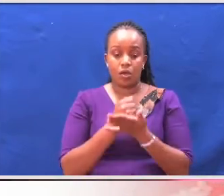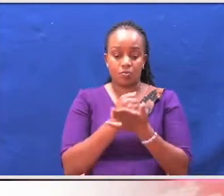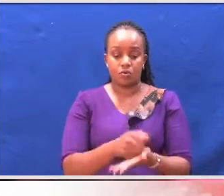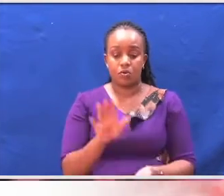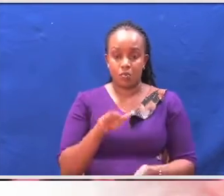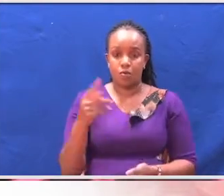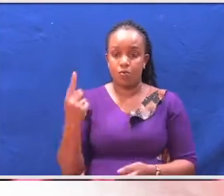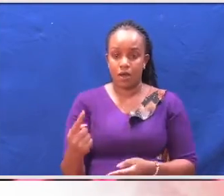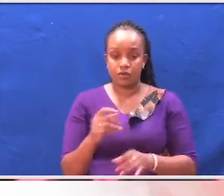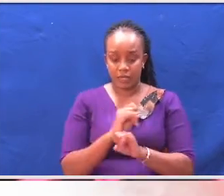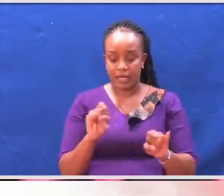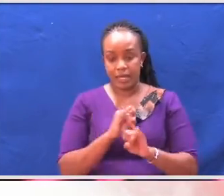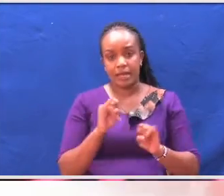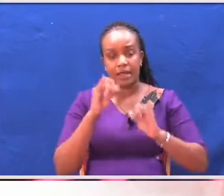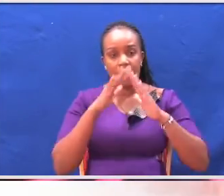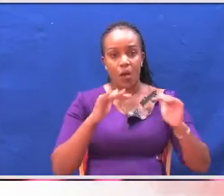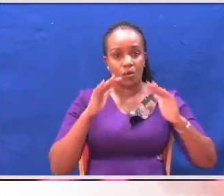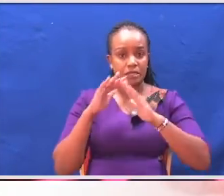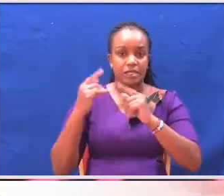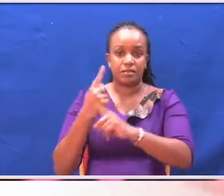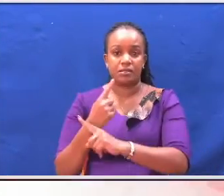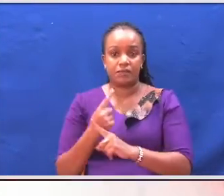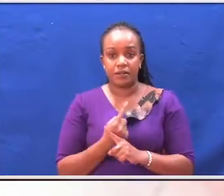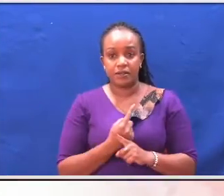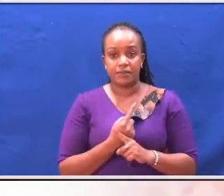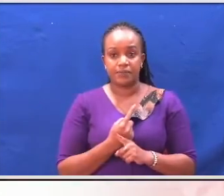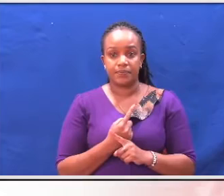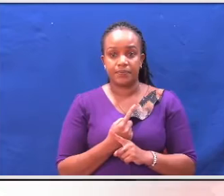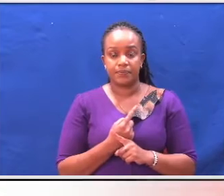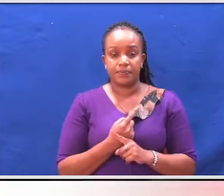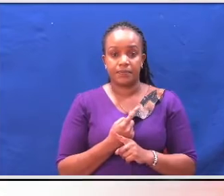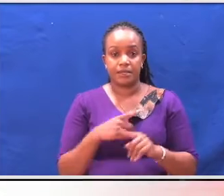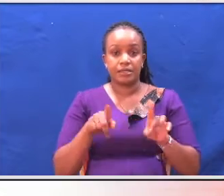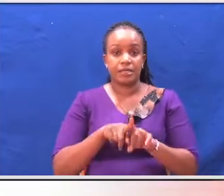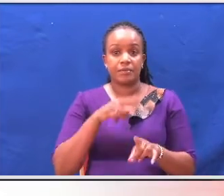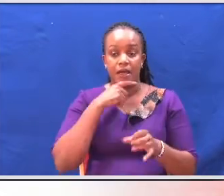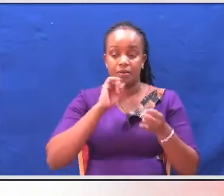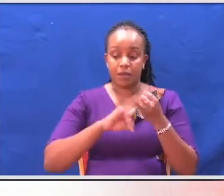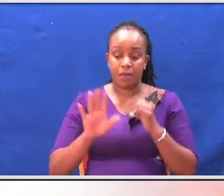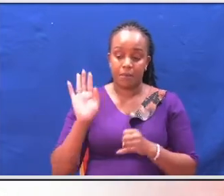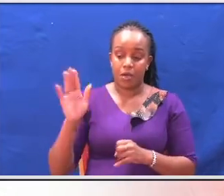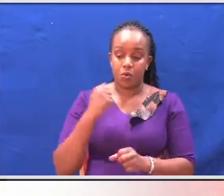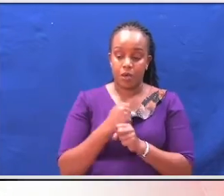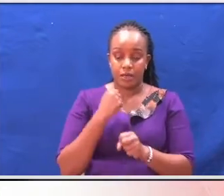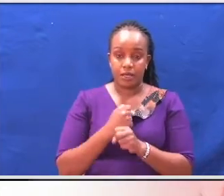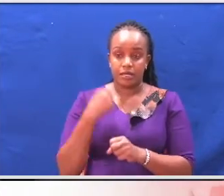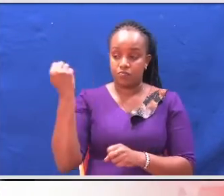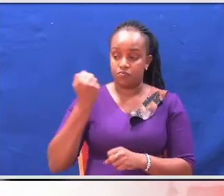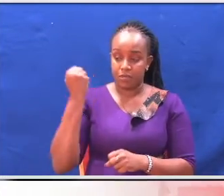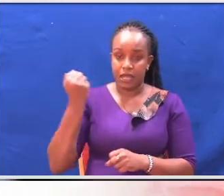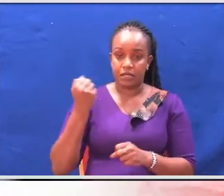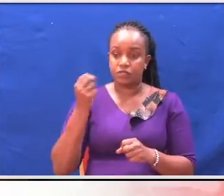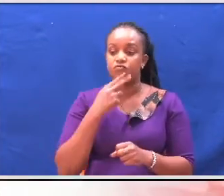kazi ya nyumba. At least naweza tusustain pia kidogo kwa nyumba. Her husband was an employee of Mumias Sugar Company for 27